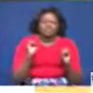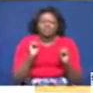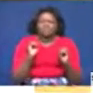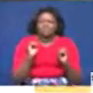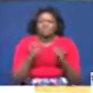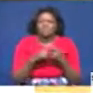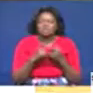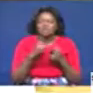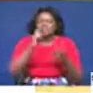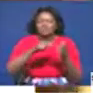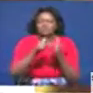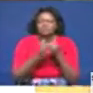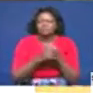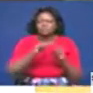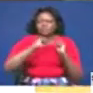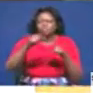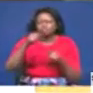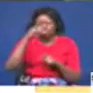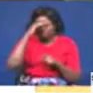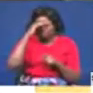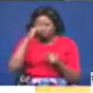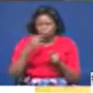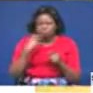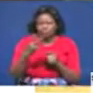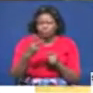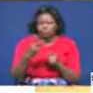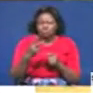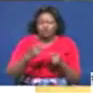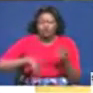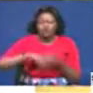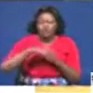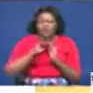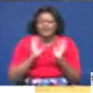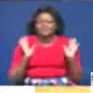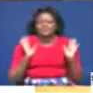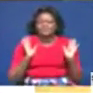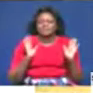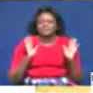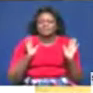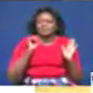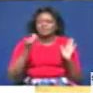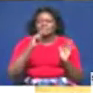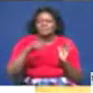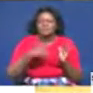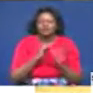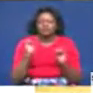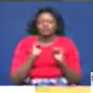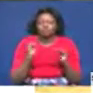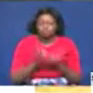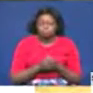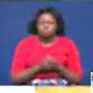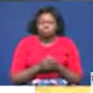tu hatia walifanya ni tu ni kwenda kwa bana ku watch ball. Hiyo tu ndio tu walifanya. Hakuna makosa ambao hawa